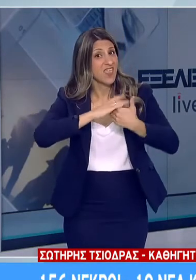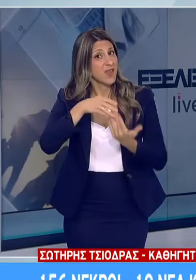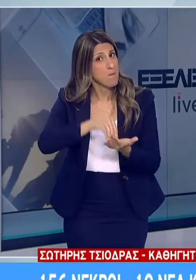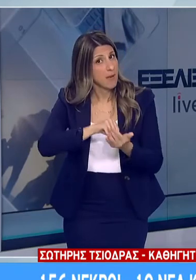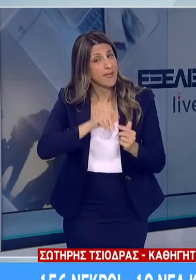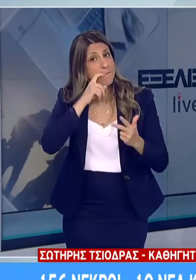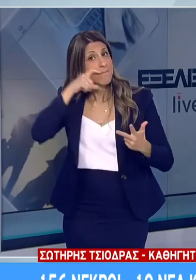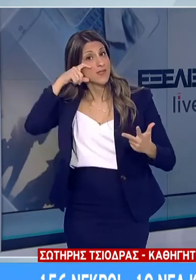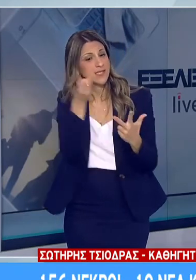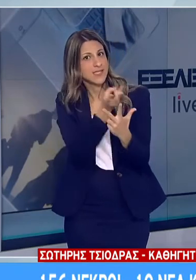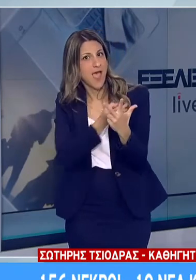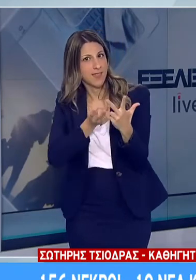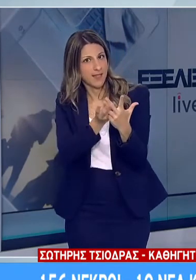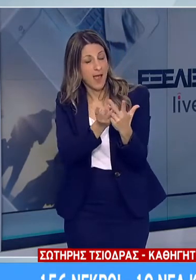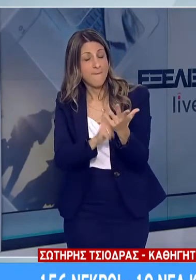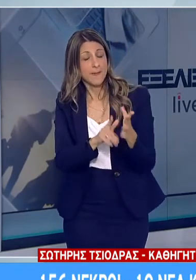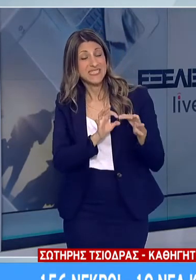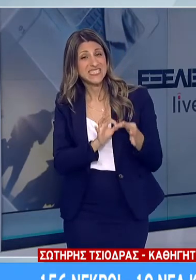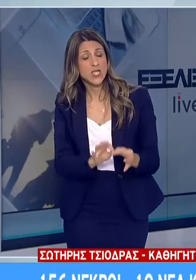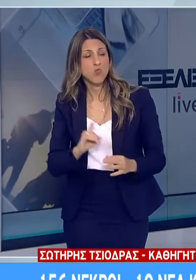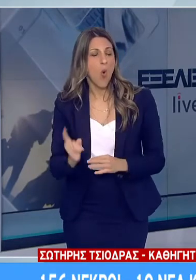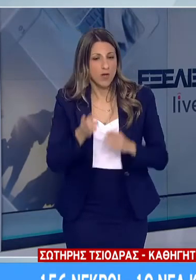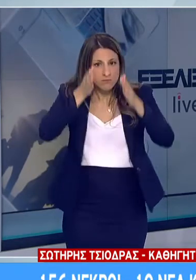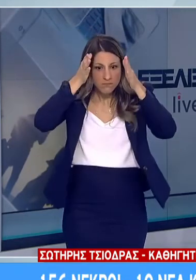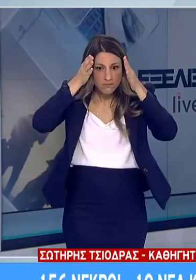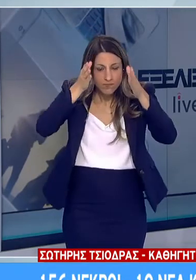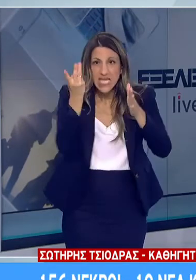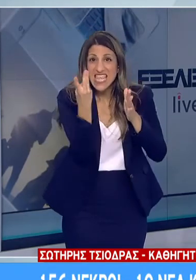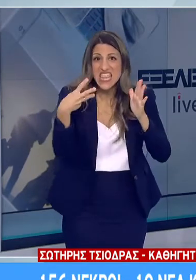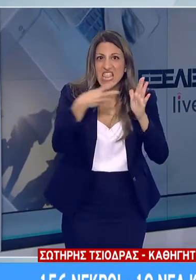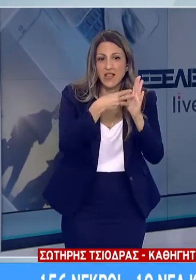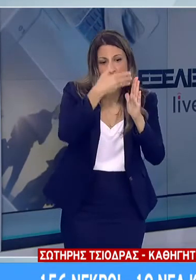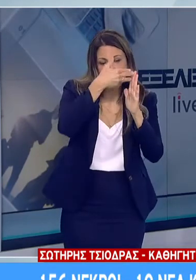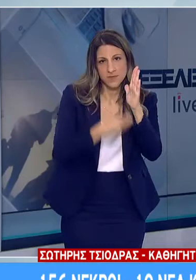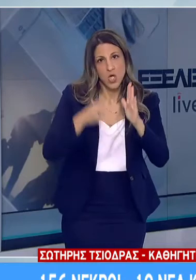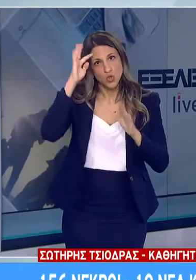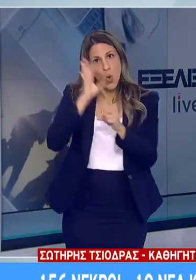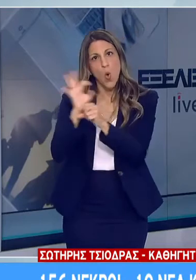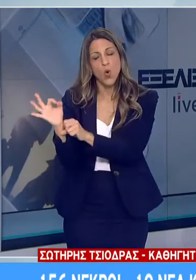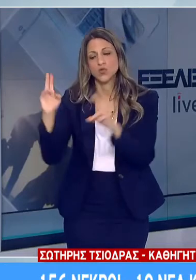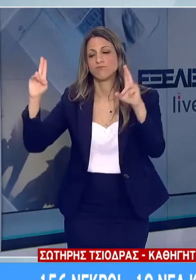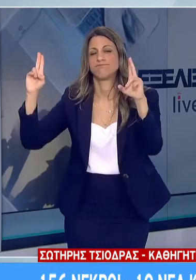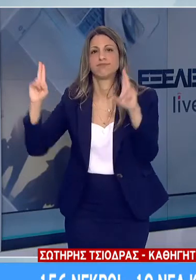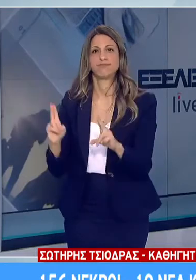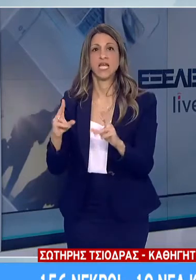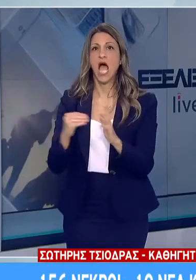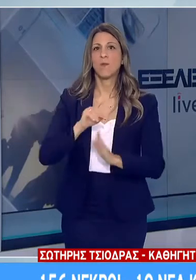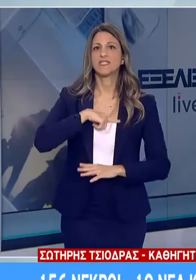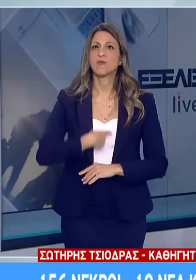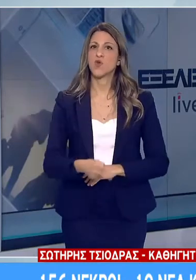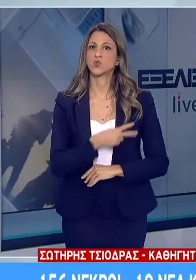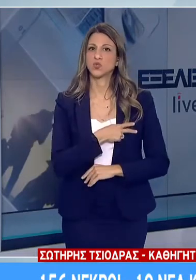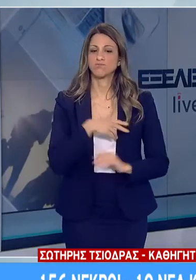υπεύθυνοι πολίτες, με υπερβολική προσοχή σε αυτά ακριβώς τα μέτρα, να έχουμε τον έλεγχο του ιού στα χέρια μας, με τη σωστή μας συμπεριφορά, με πολύ